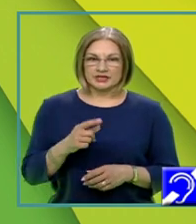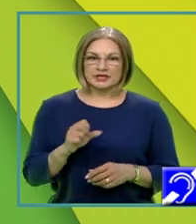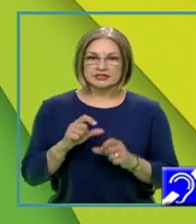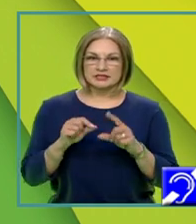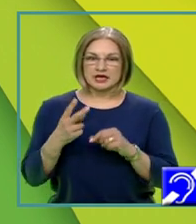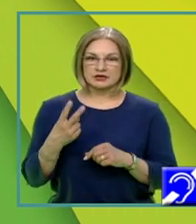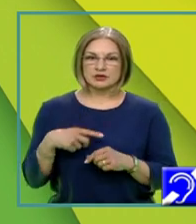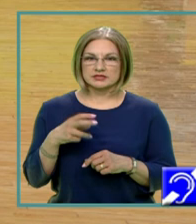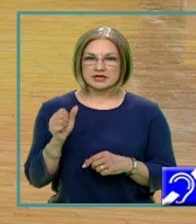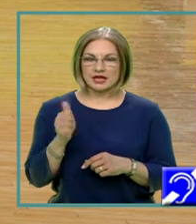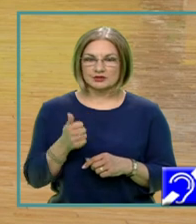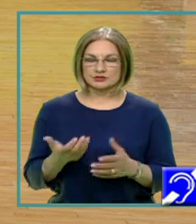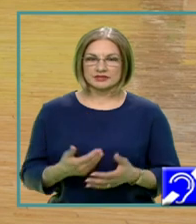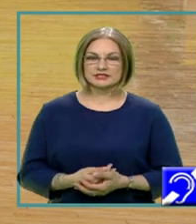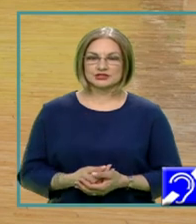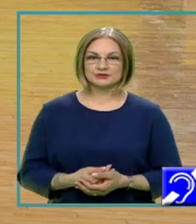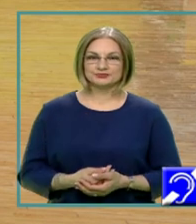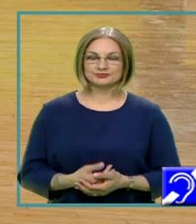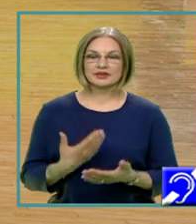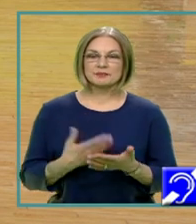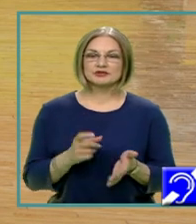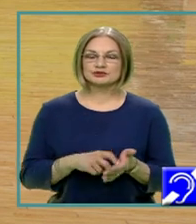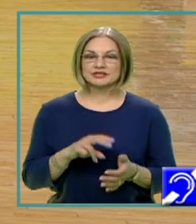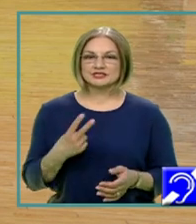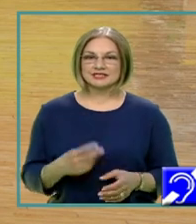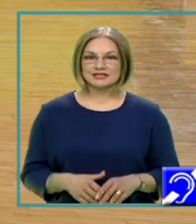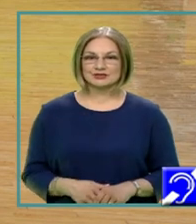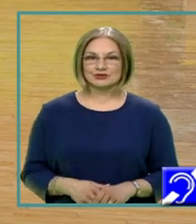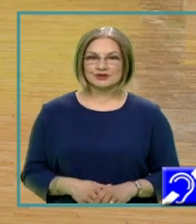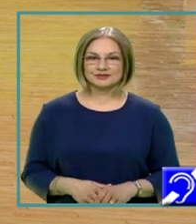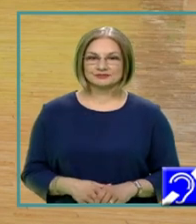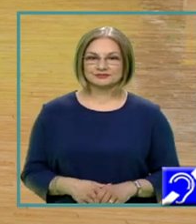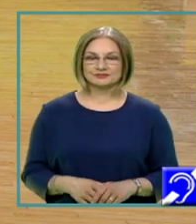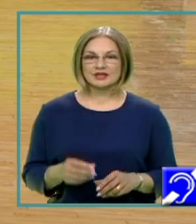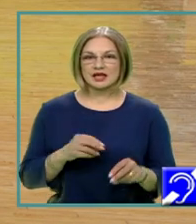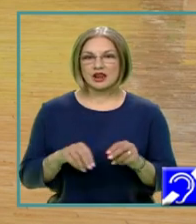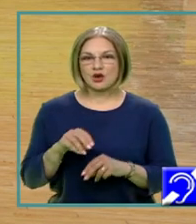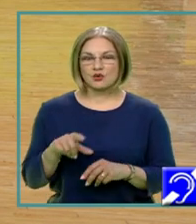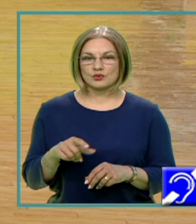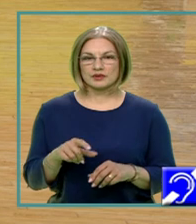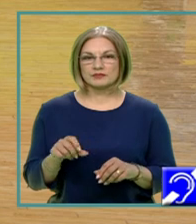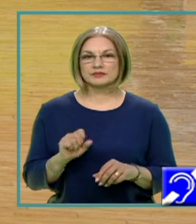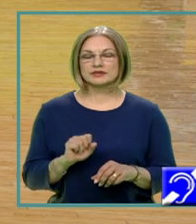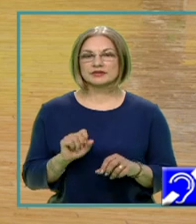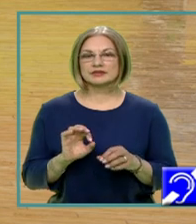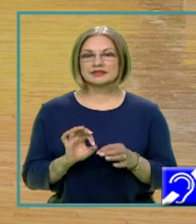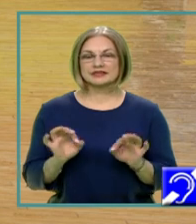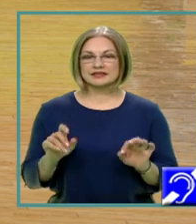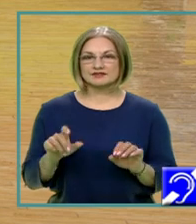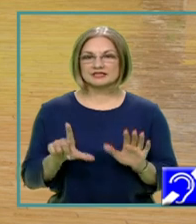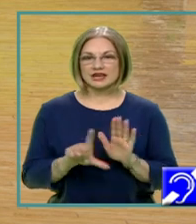este egal 11 pentru cerință a doua punctul B vom înlocui în definiția lege de compoziție